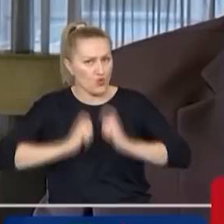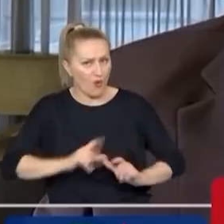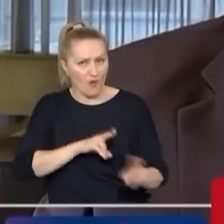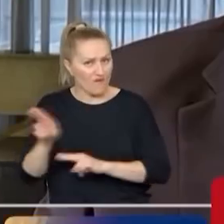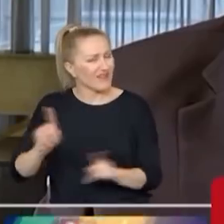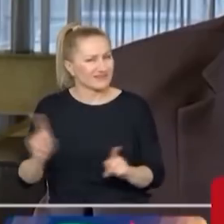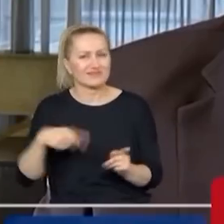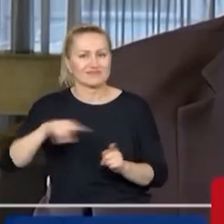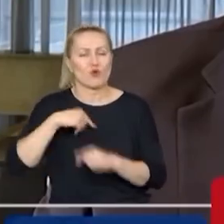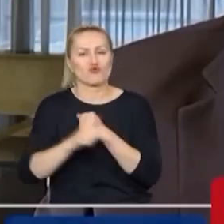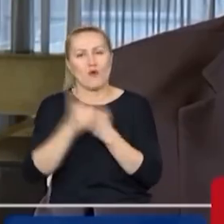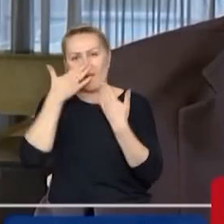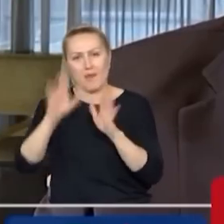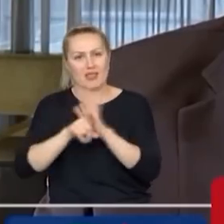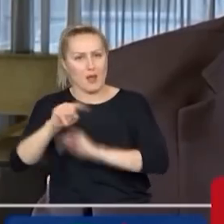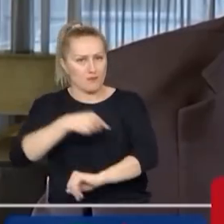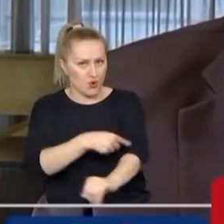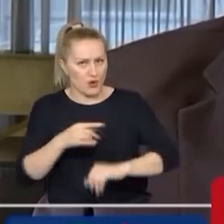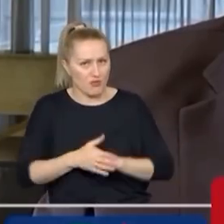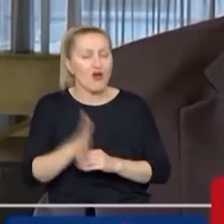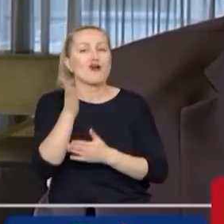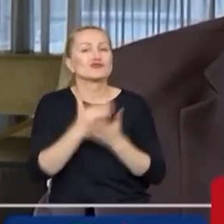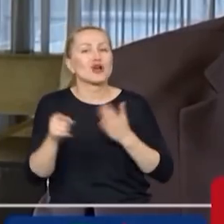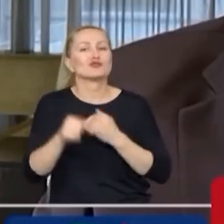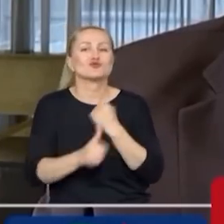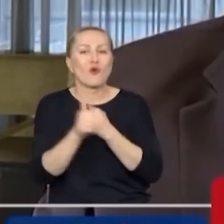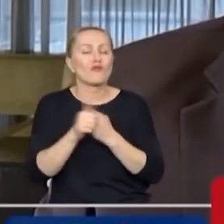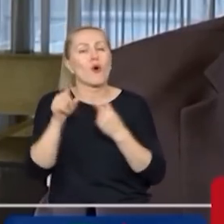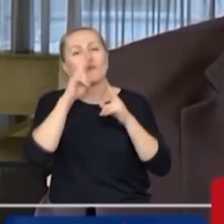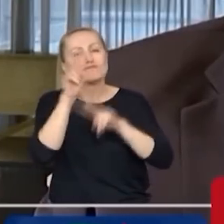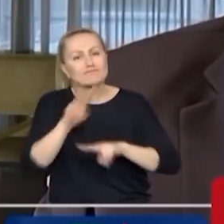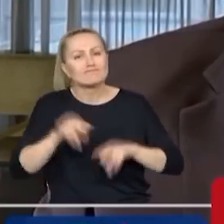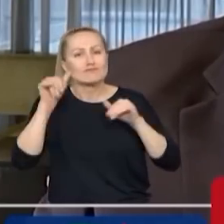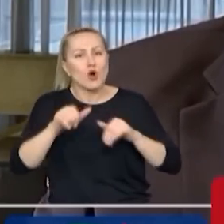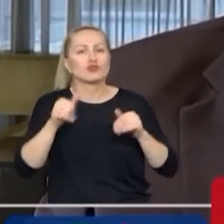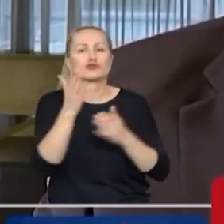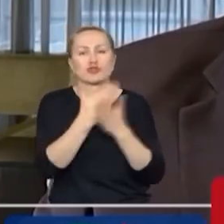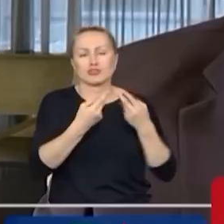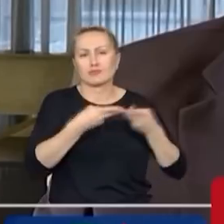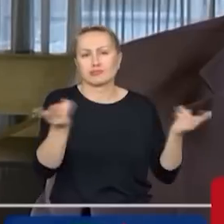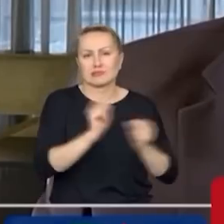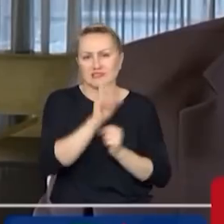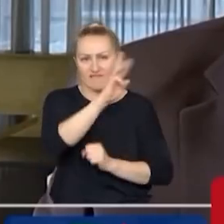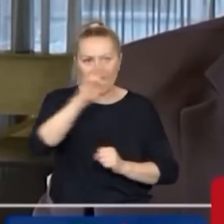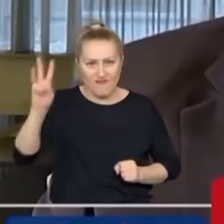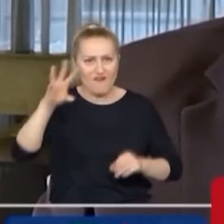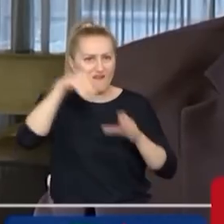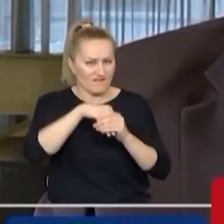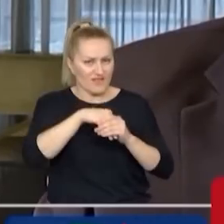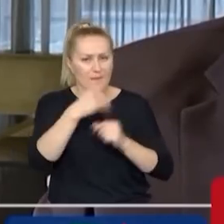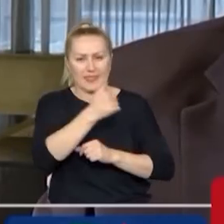dla prokuratorów. Część tych materiałów można przeczytać na naszej stronie internetowej,